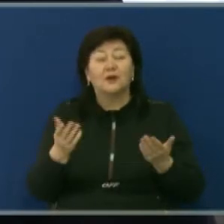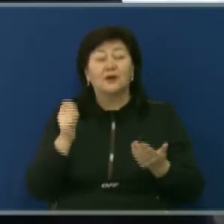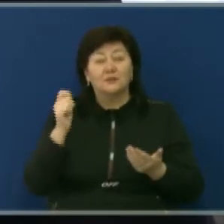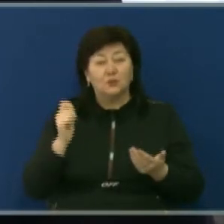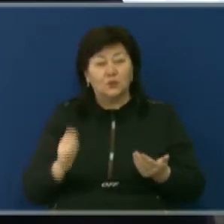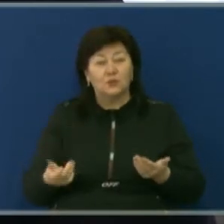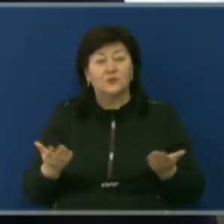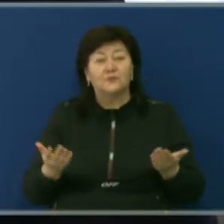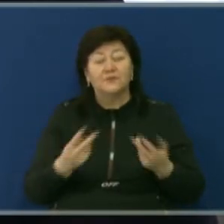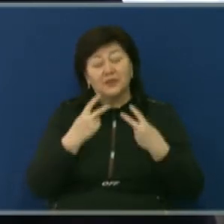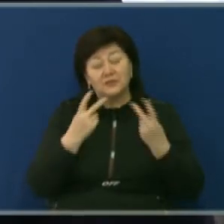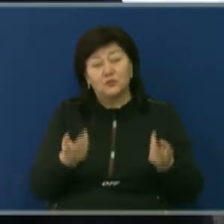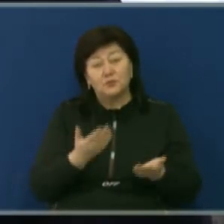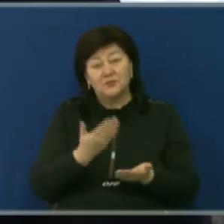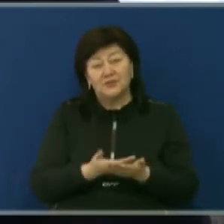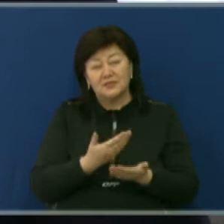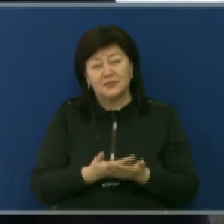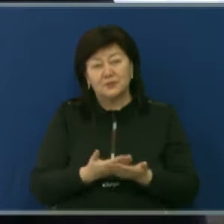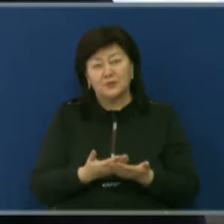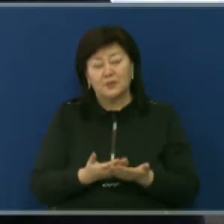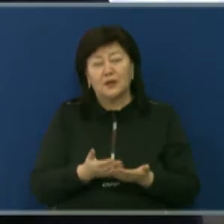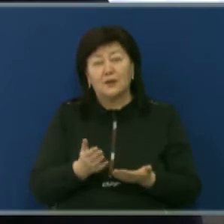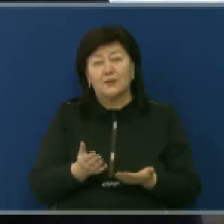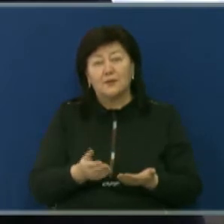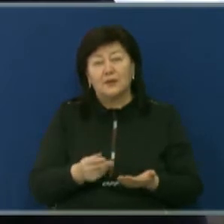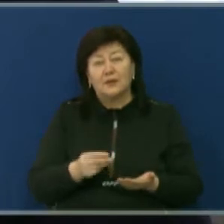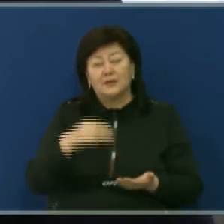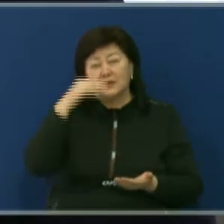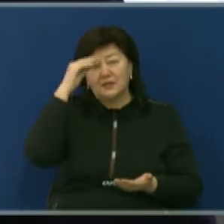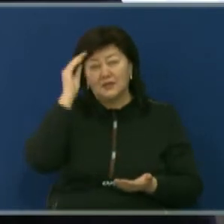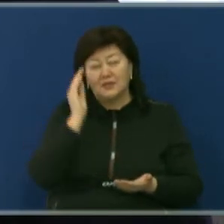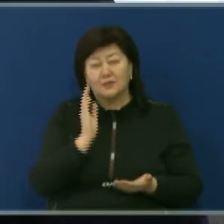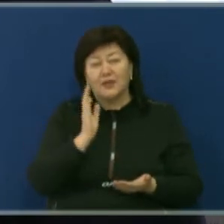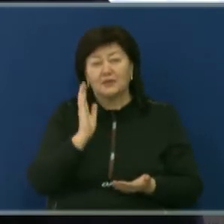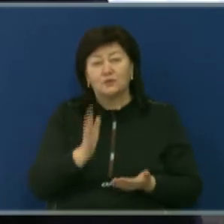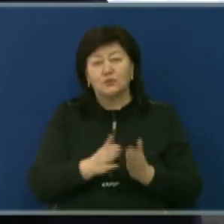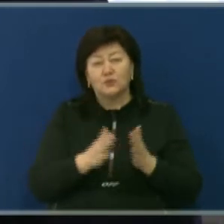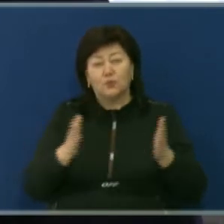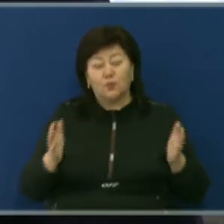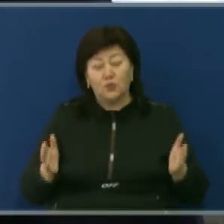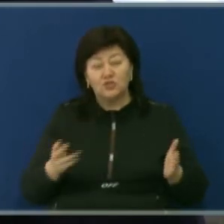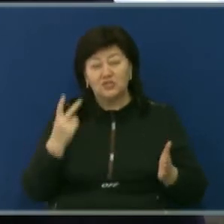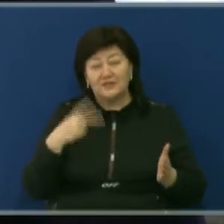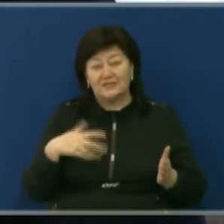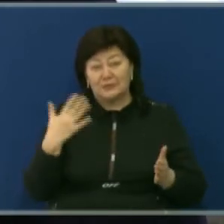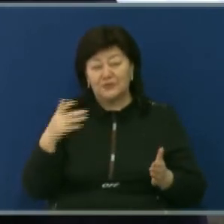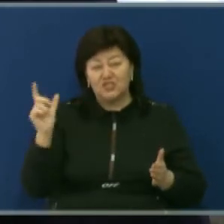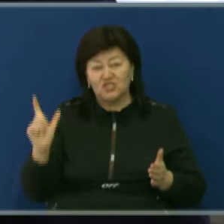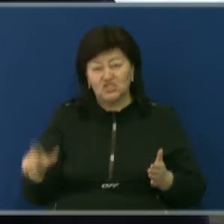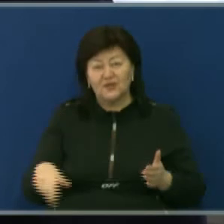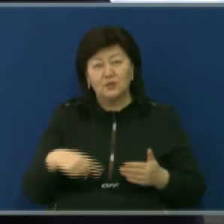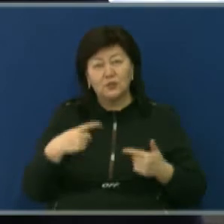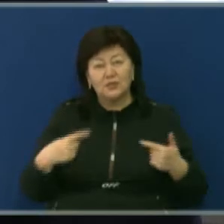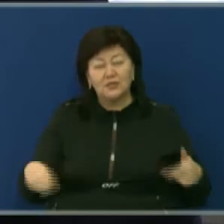то будут учащиеся, если превышение идет более 25, для